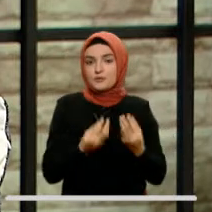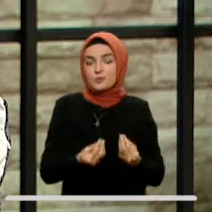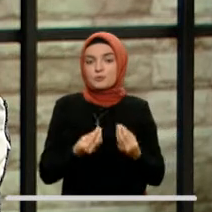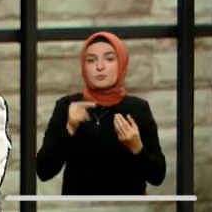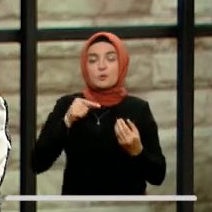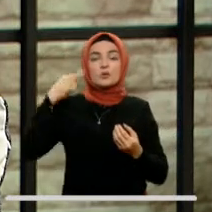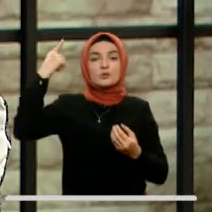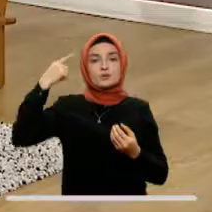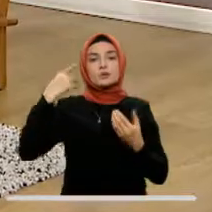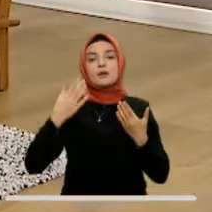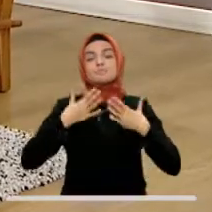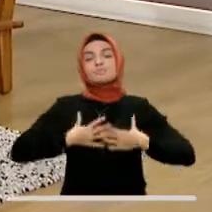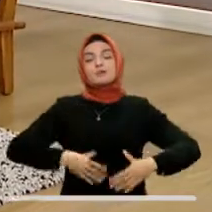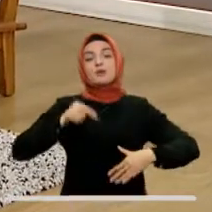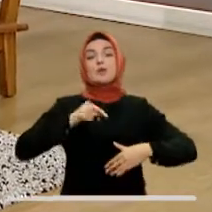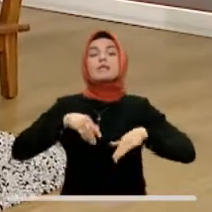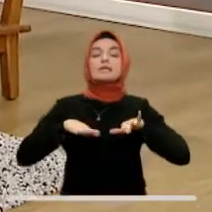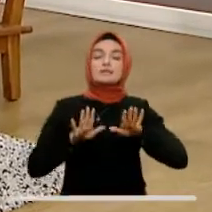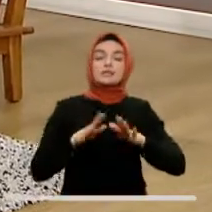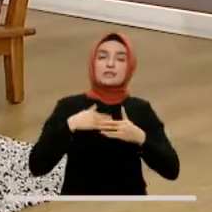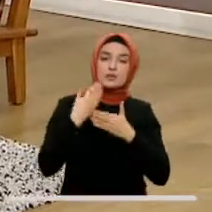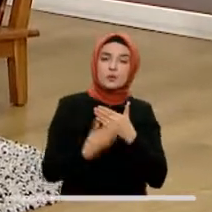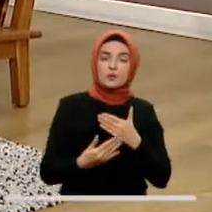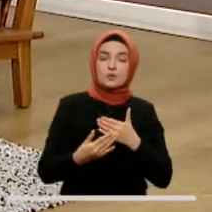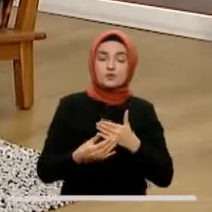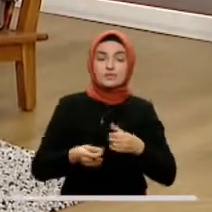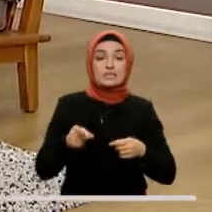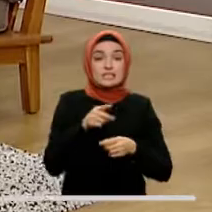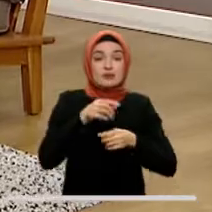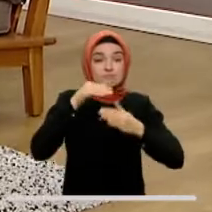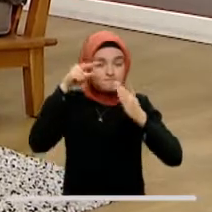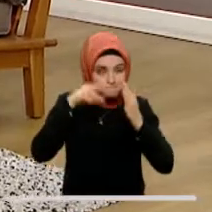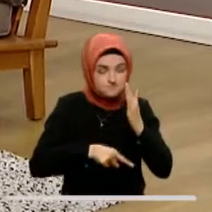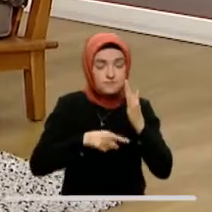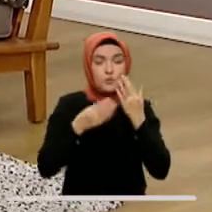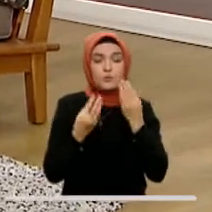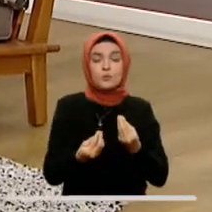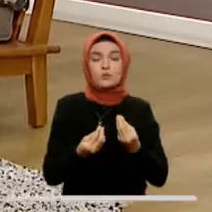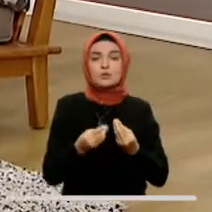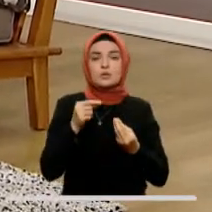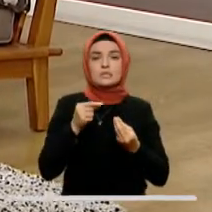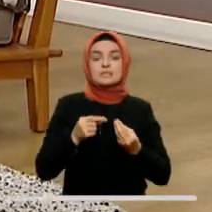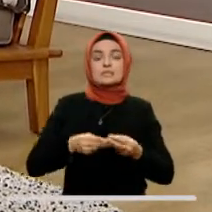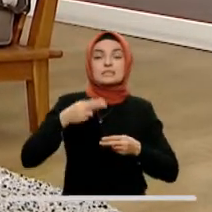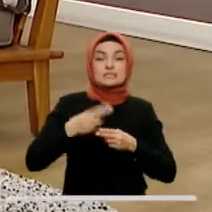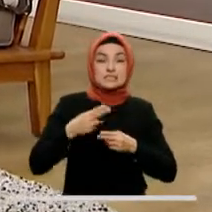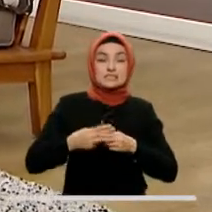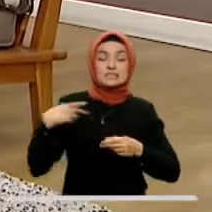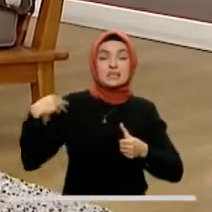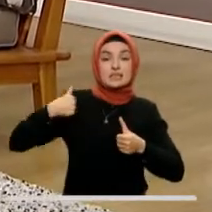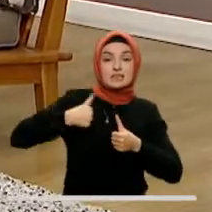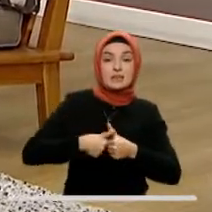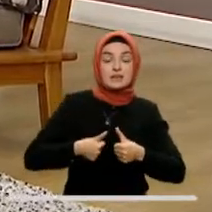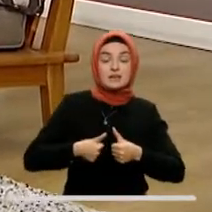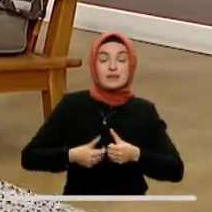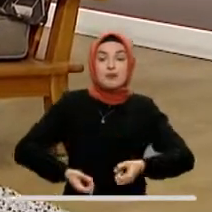bedenimiz böyle düşünmüyor. Sonrasında ne oluyor? Çok hızlı kilo verenler çocuk bile olsa hızlı bir şekilde geri alıyorlar. Vücut bunu kabul